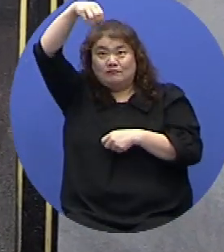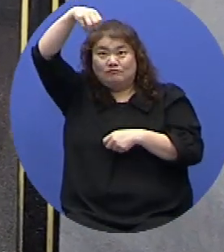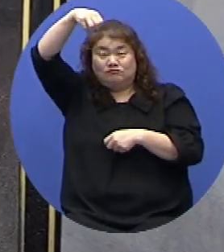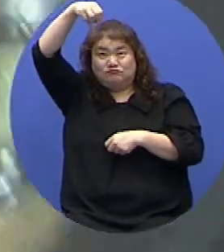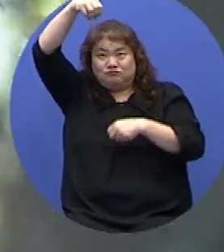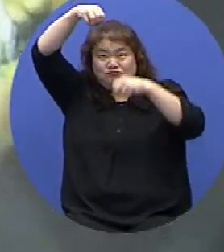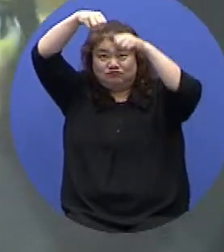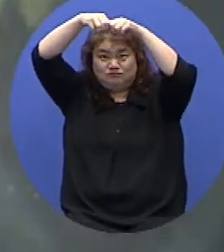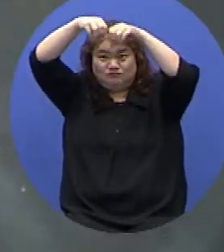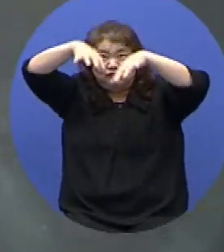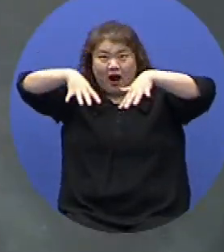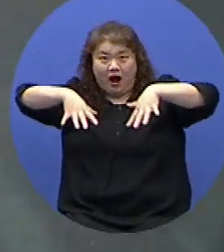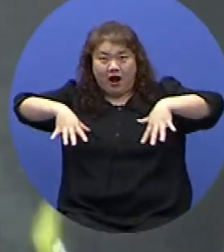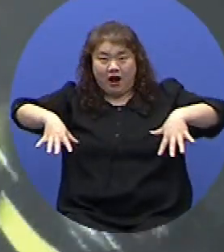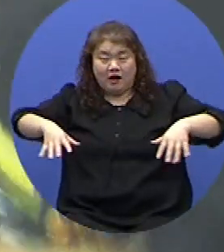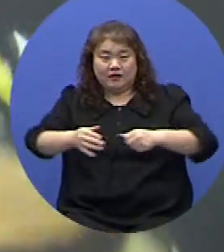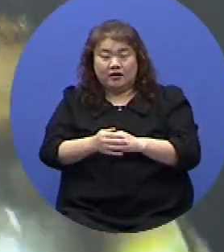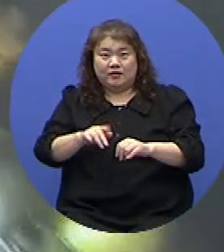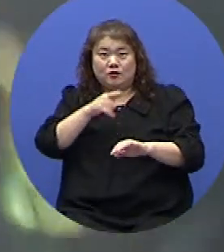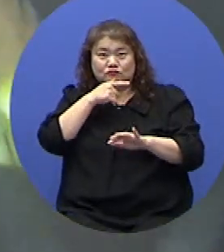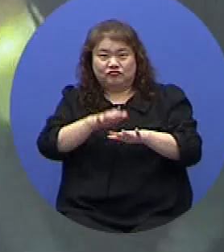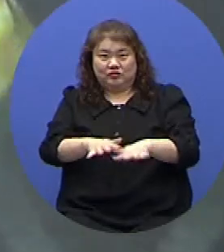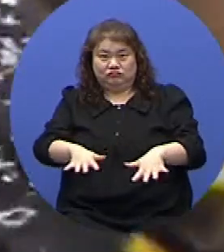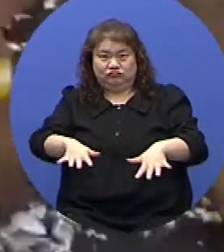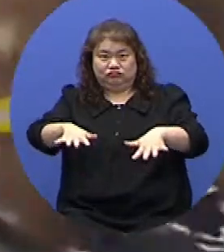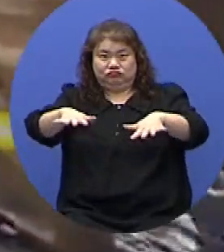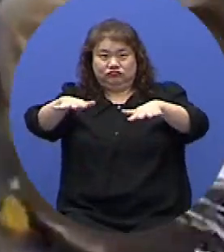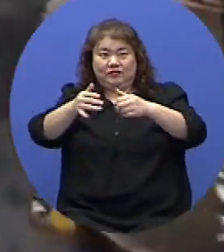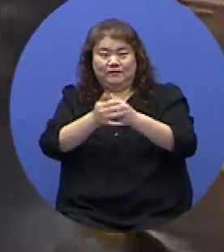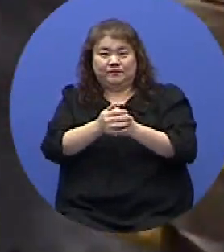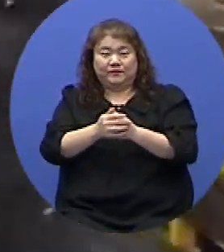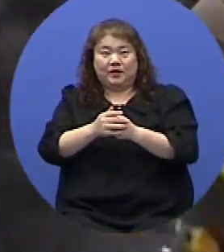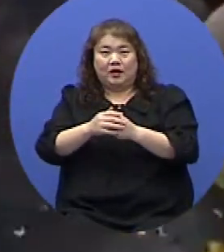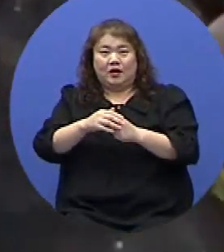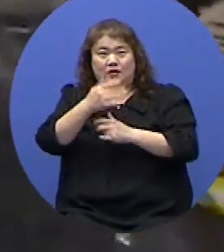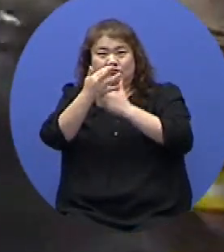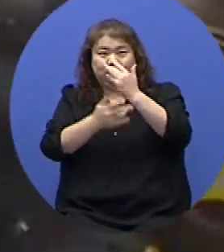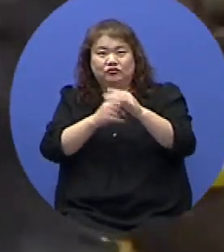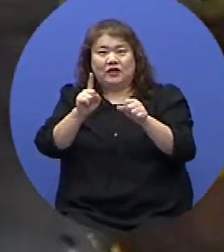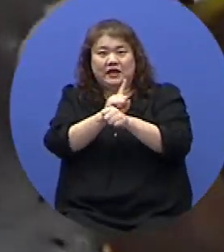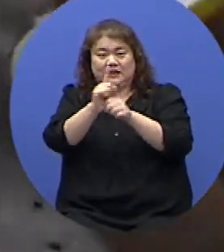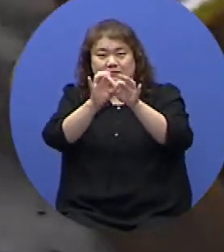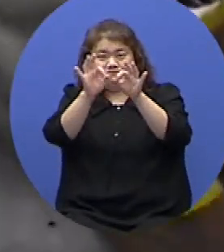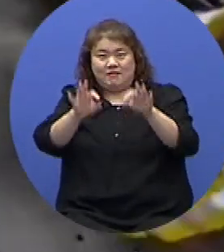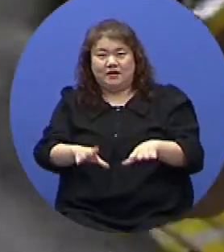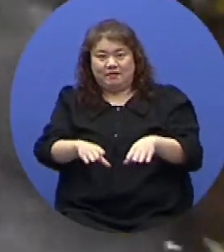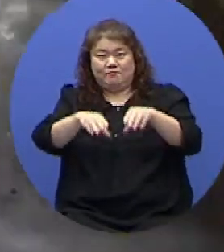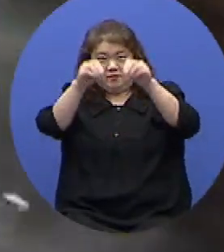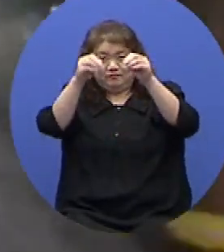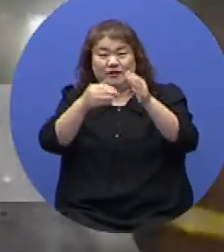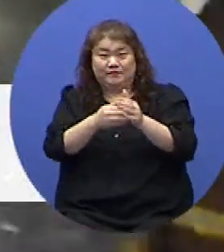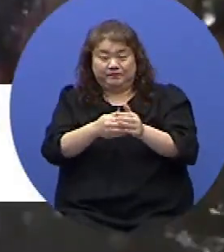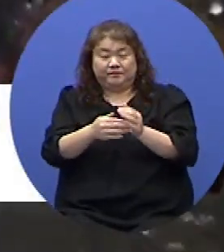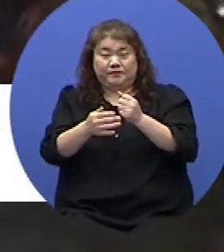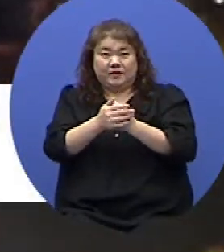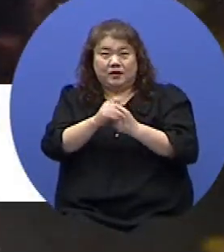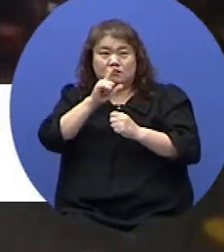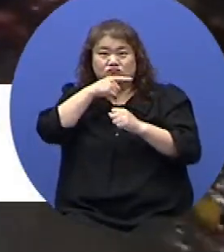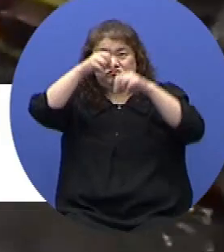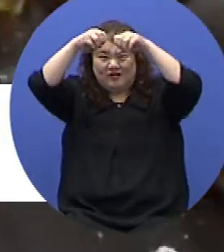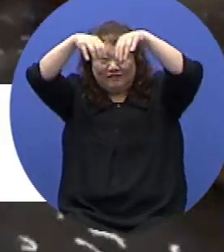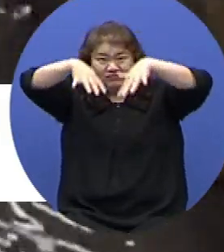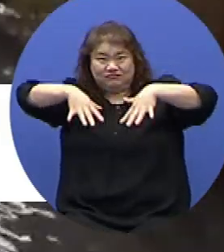스프링클러에서 물이 나오면서 바닥에 흥건하게 고입니다. 불길은 1시간 만에 잡혔습니다. 전문가들은